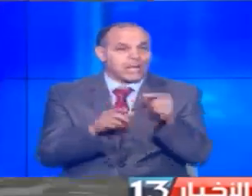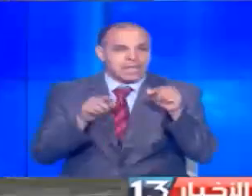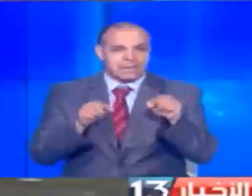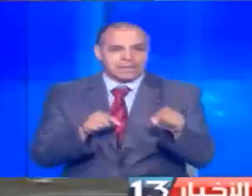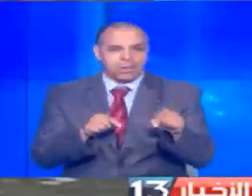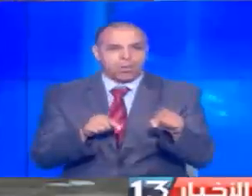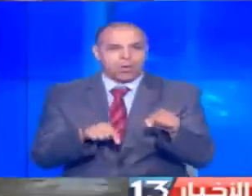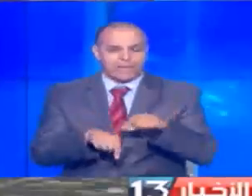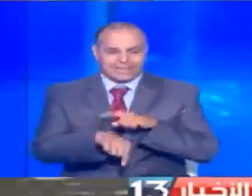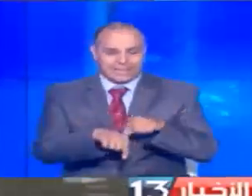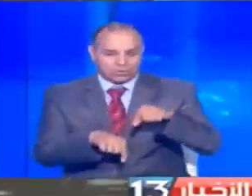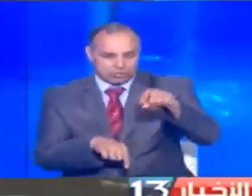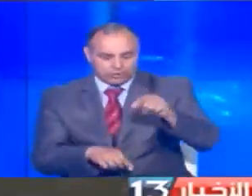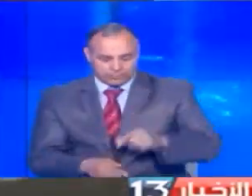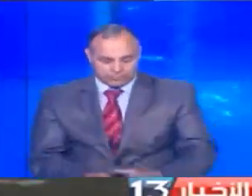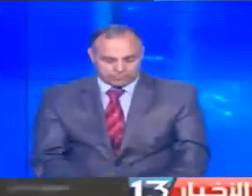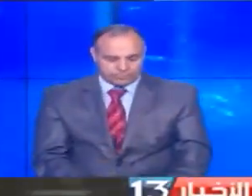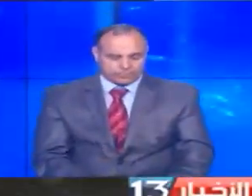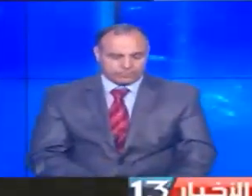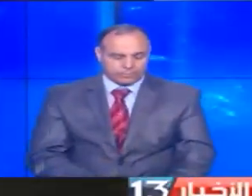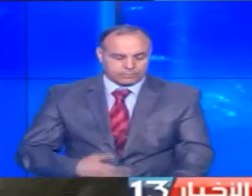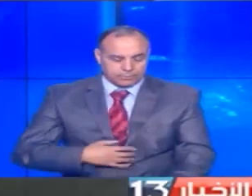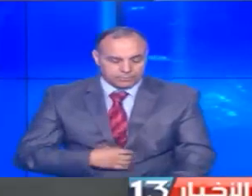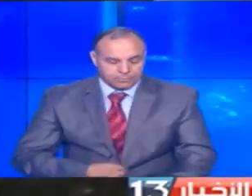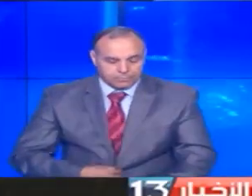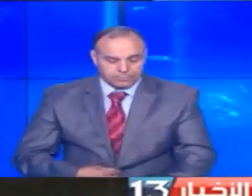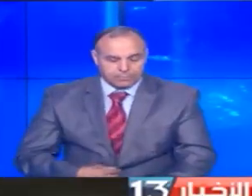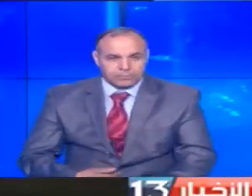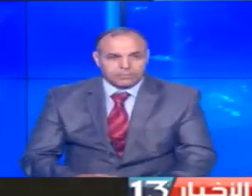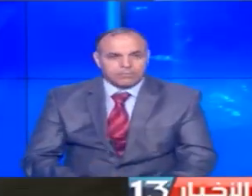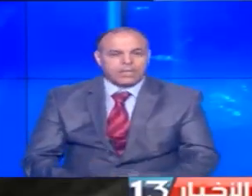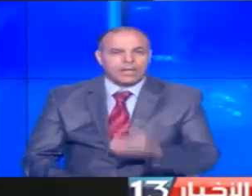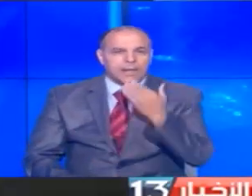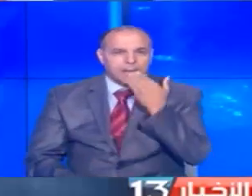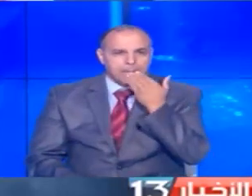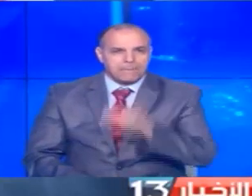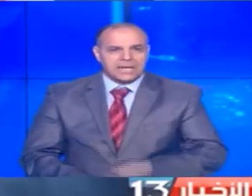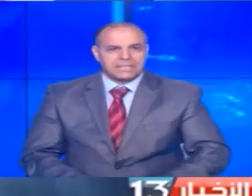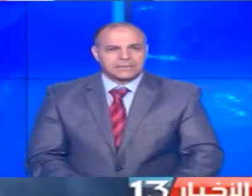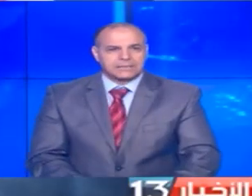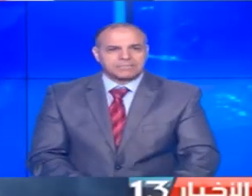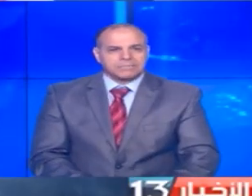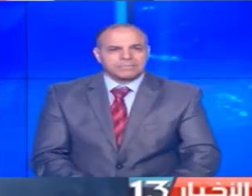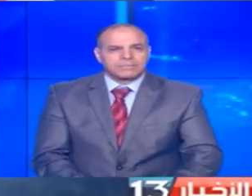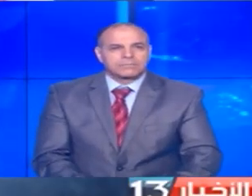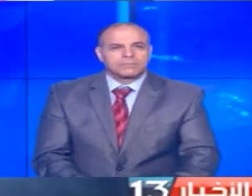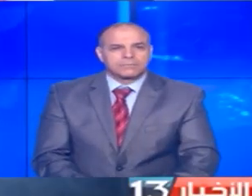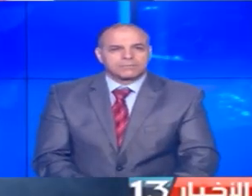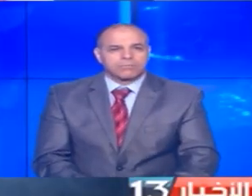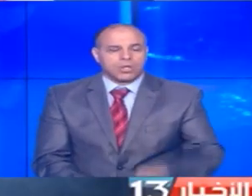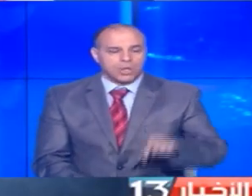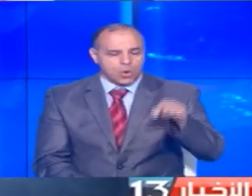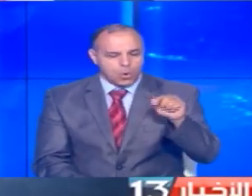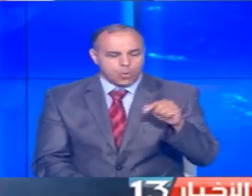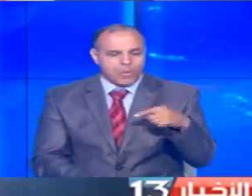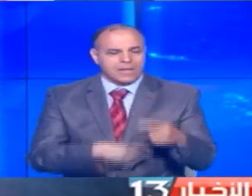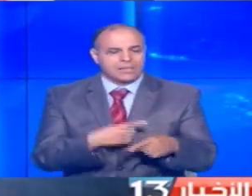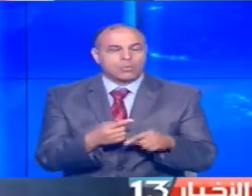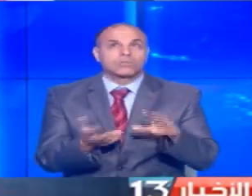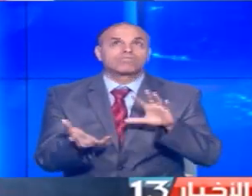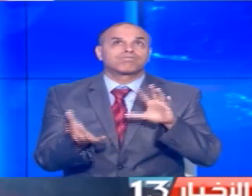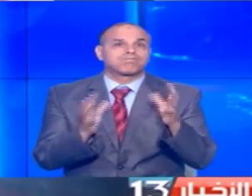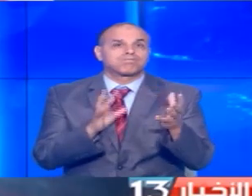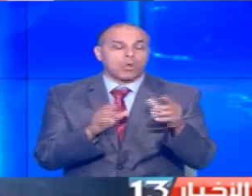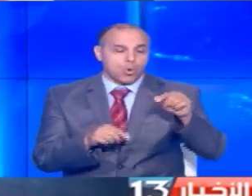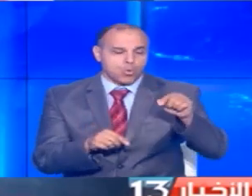الجوية خلال الساعات القادمة. بارك الله فيك. وفعلا اليوم يتواصل الوضع الجوي،